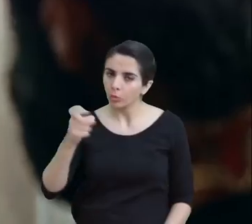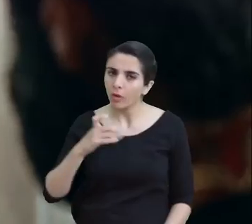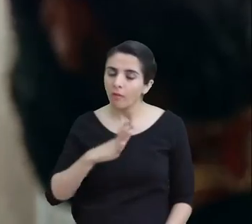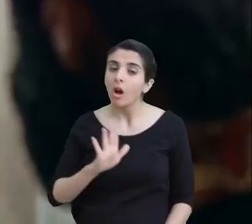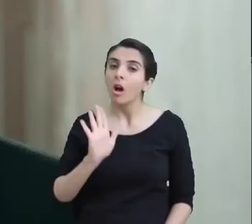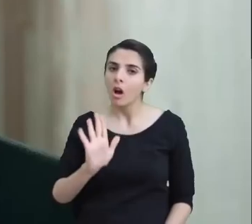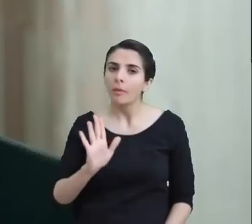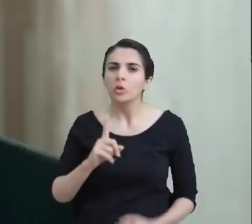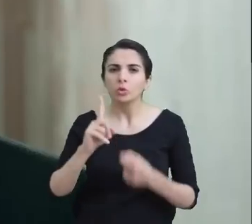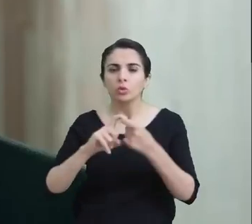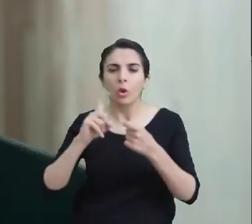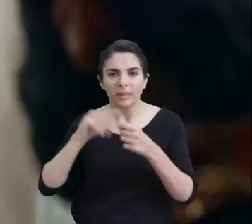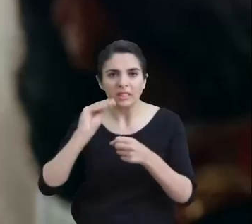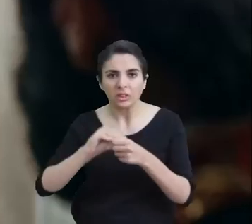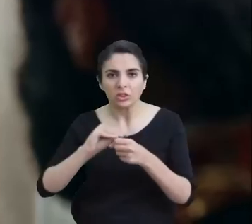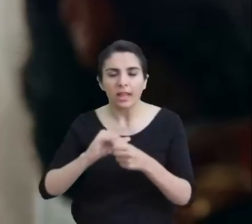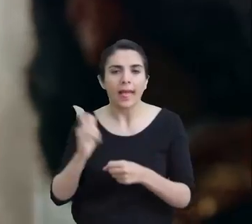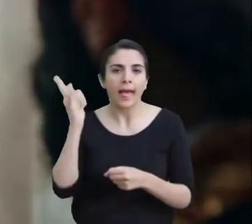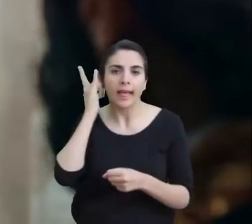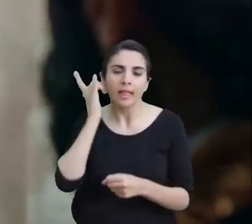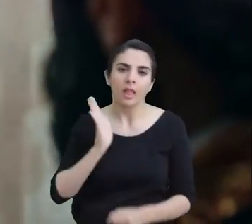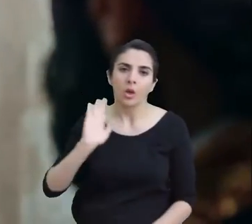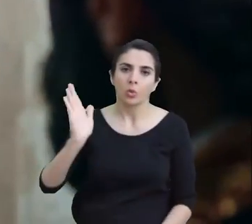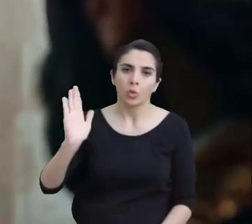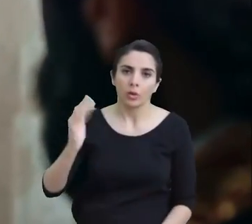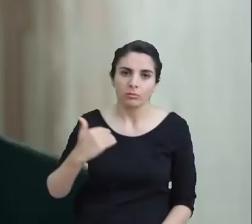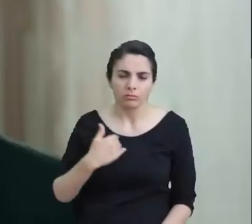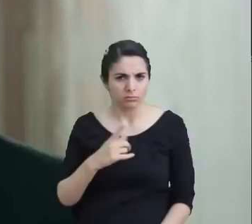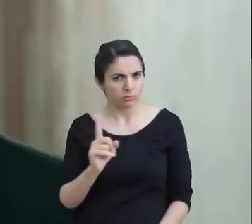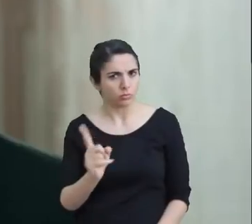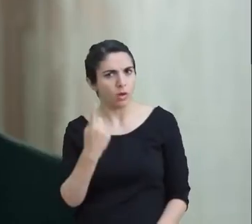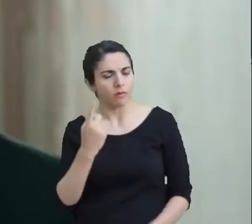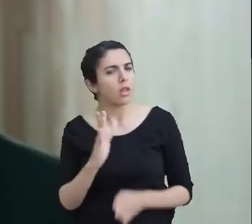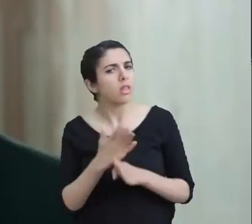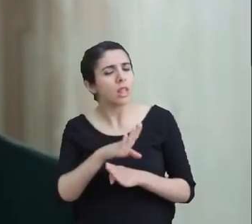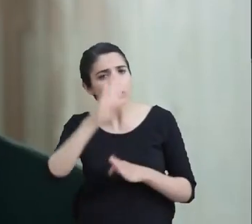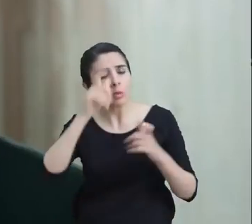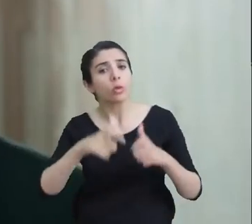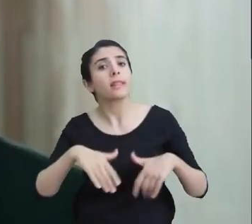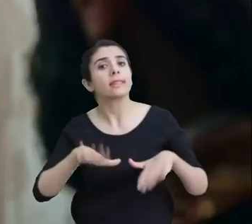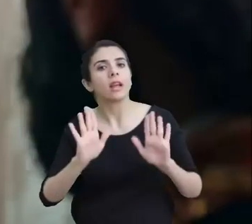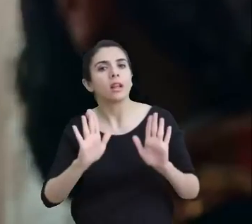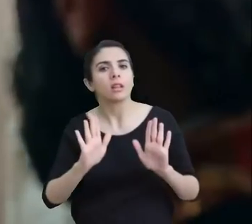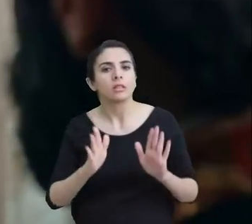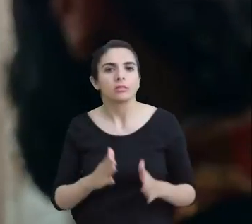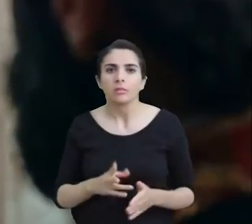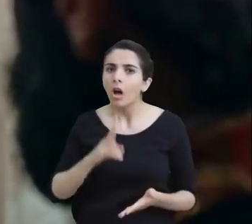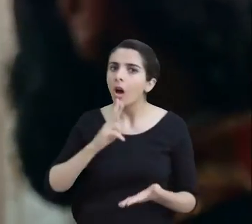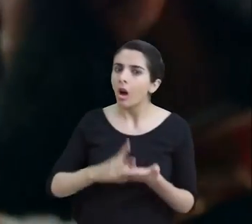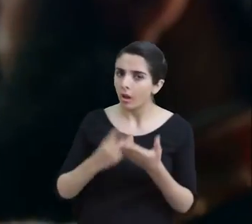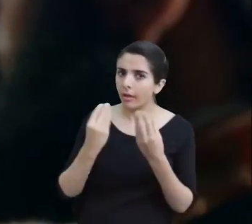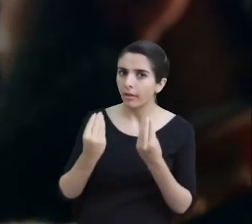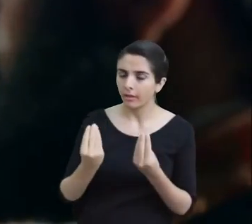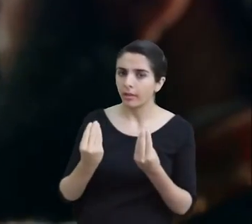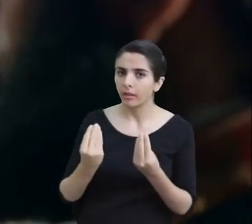Yakaladık sultanım. Lakin sorgulamak için Edirne'ye götürüyoruz. Allah Allah. Neden İstanbul'da değil? Yerinde bir